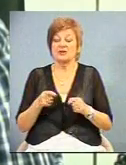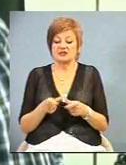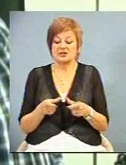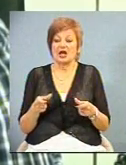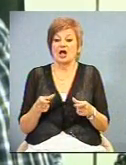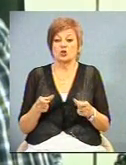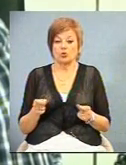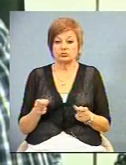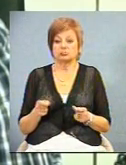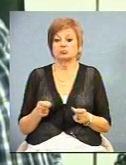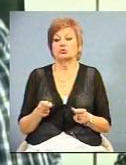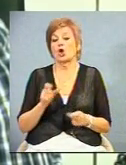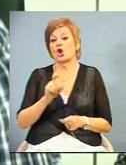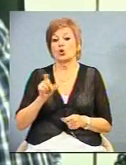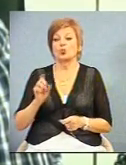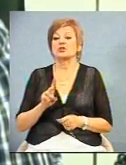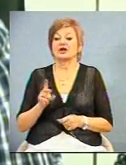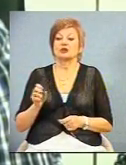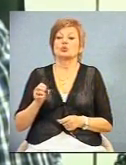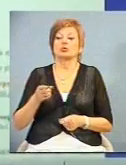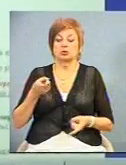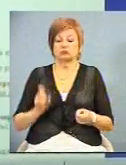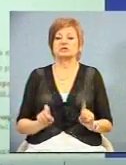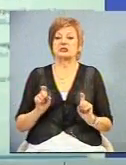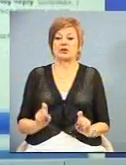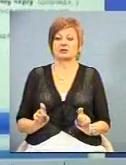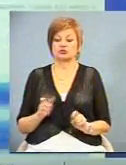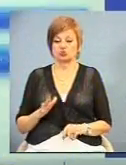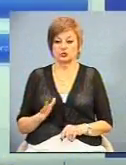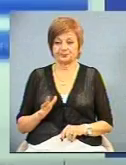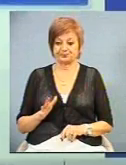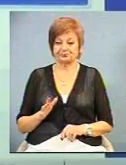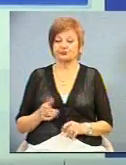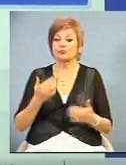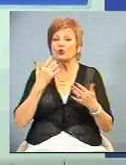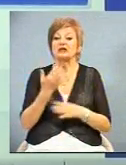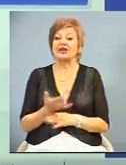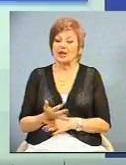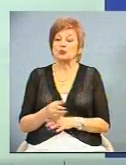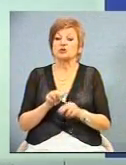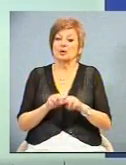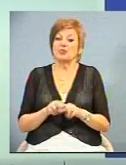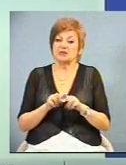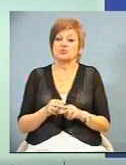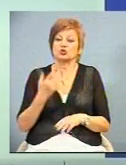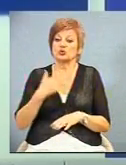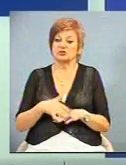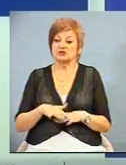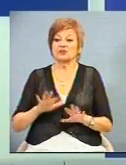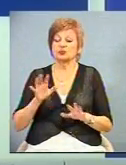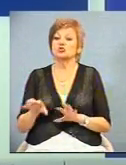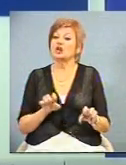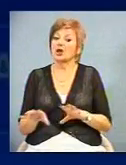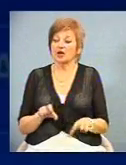талончик людям, которые реально сидят. Зі зростанням попиту на закордонні паспорти побільшало випадків